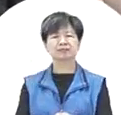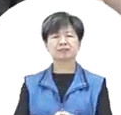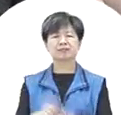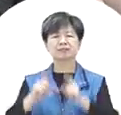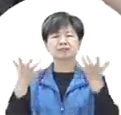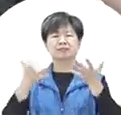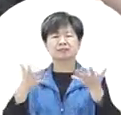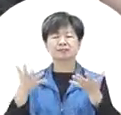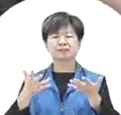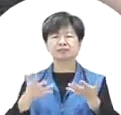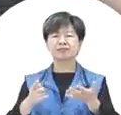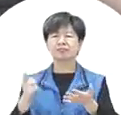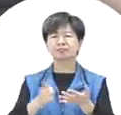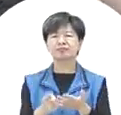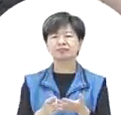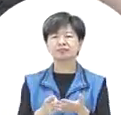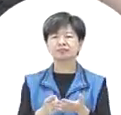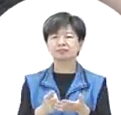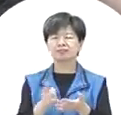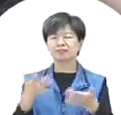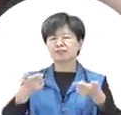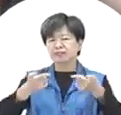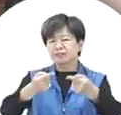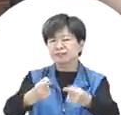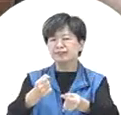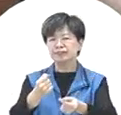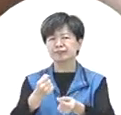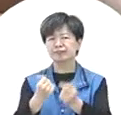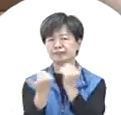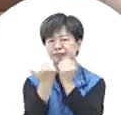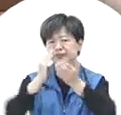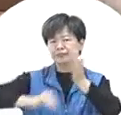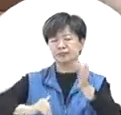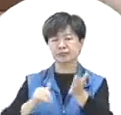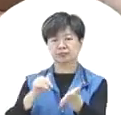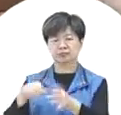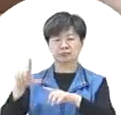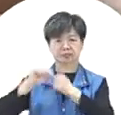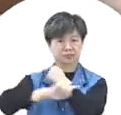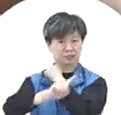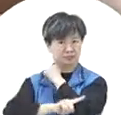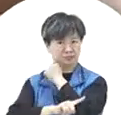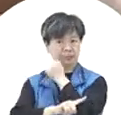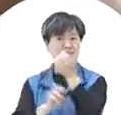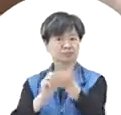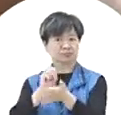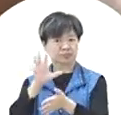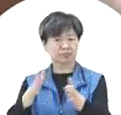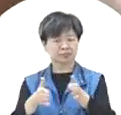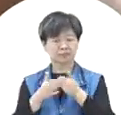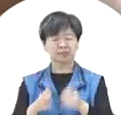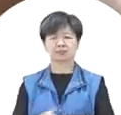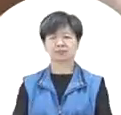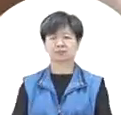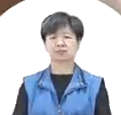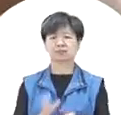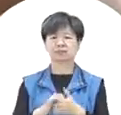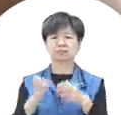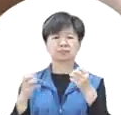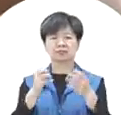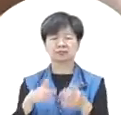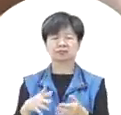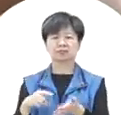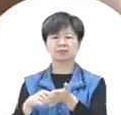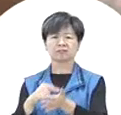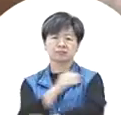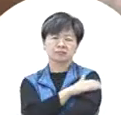事化无，这就是您巧歹计的方式吗？ 依法就是要通报， 依法就是要通报。 对， 那我们已经收到澄清了，局长谢谢，